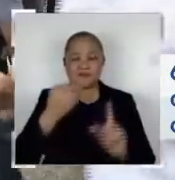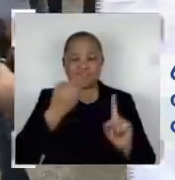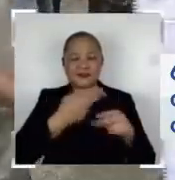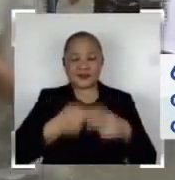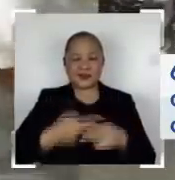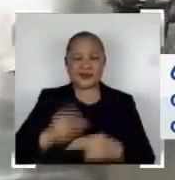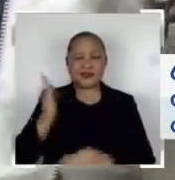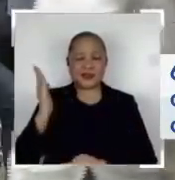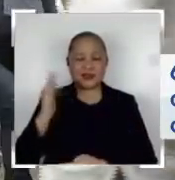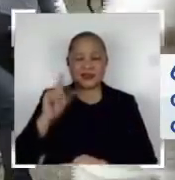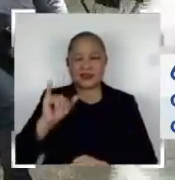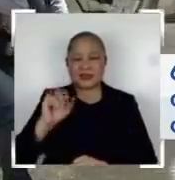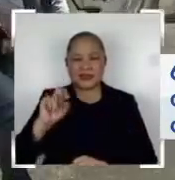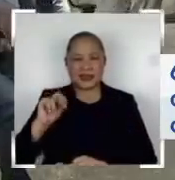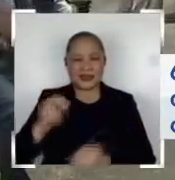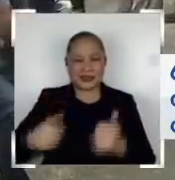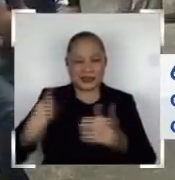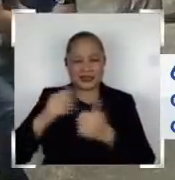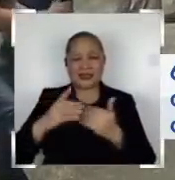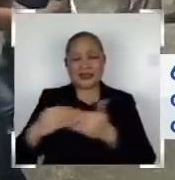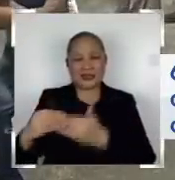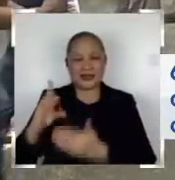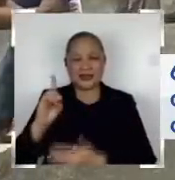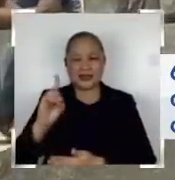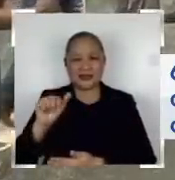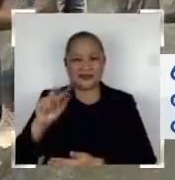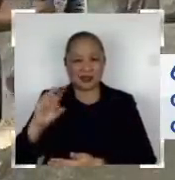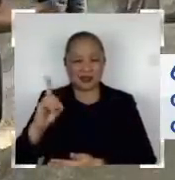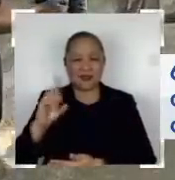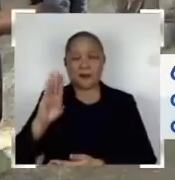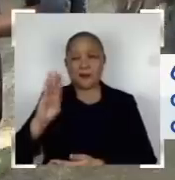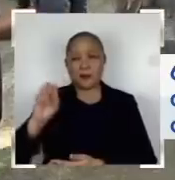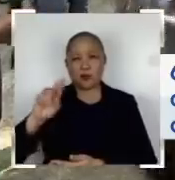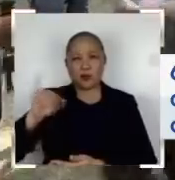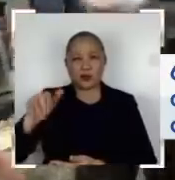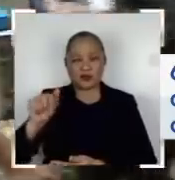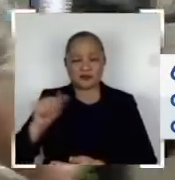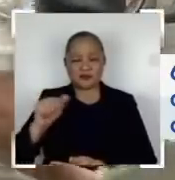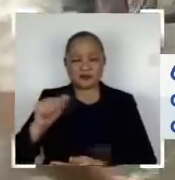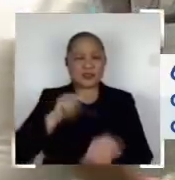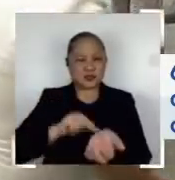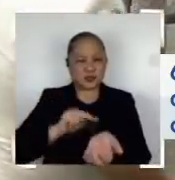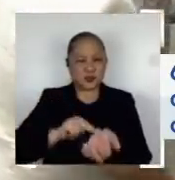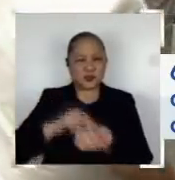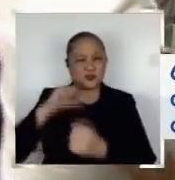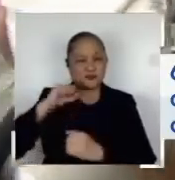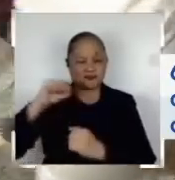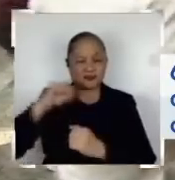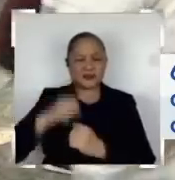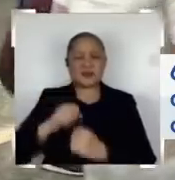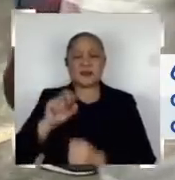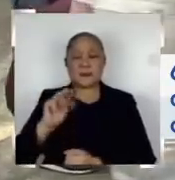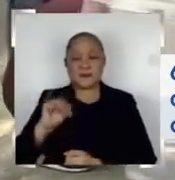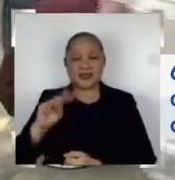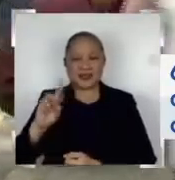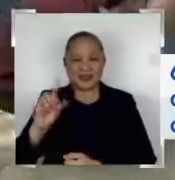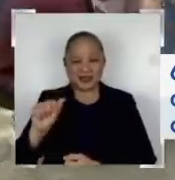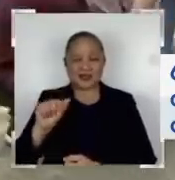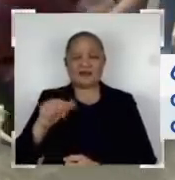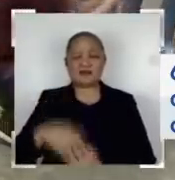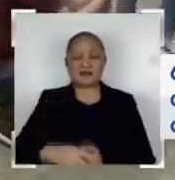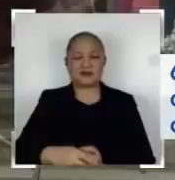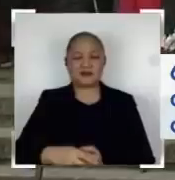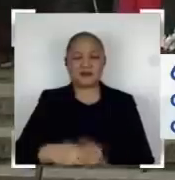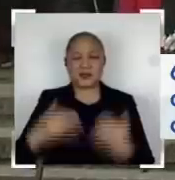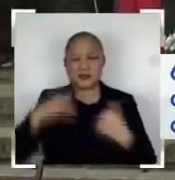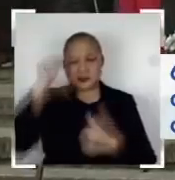David Borja, Youth Leader Nicetas Perez at Nurse Activist Minda Luz Quesada. Muli namang inalala ang kabayanihan